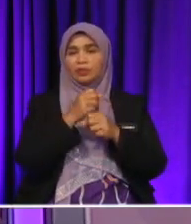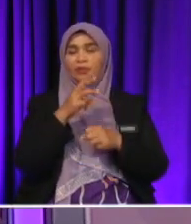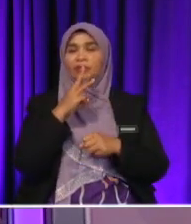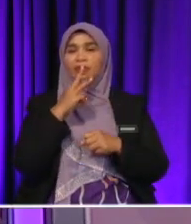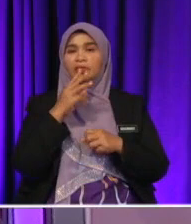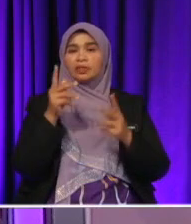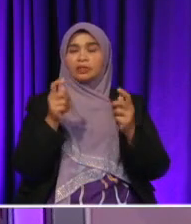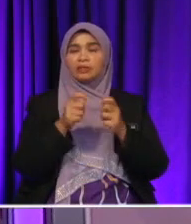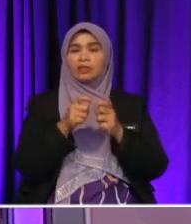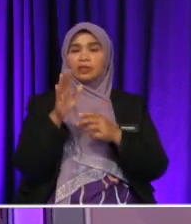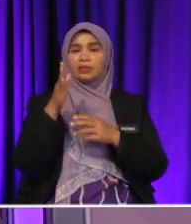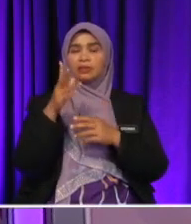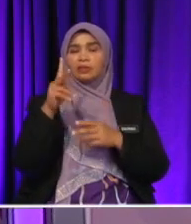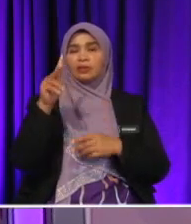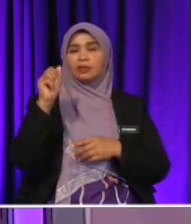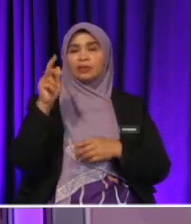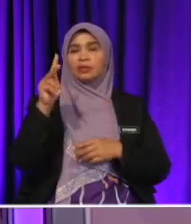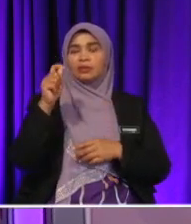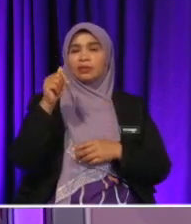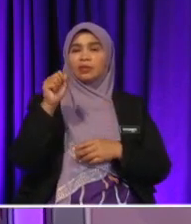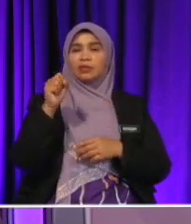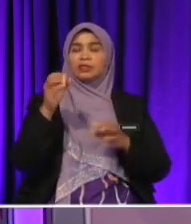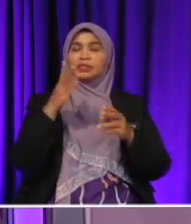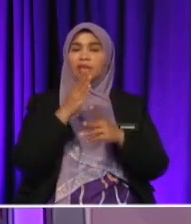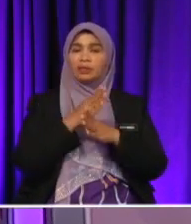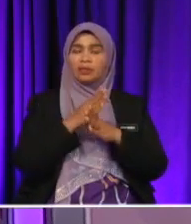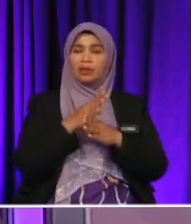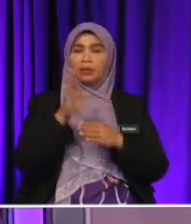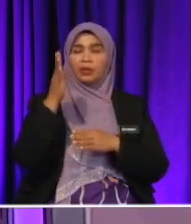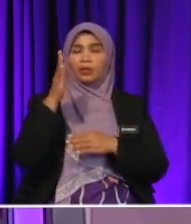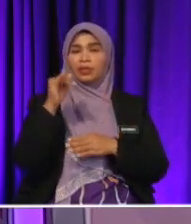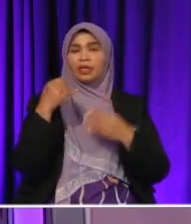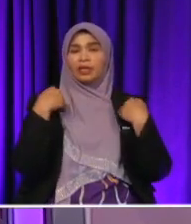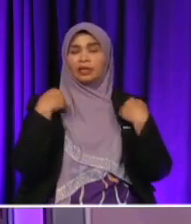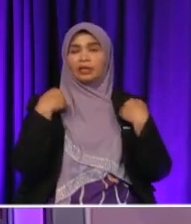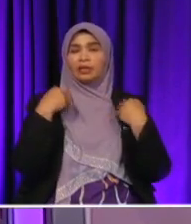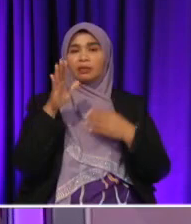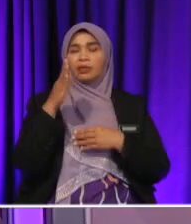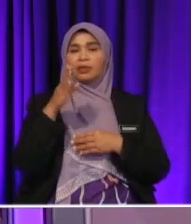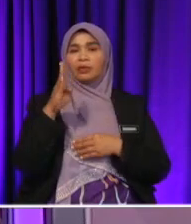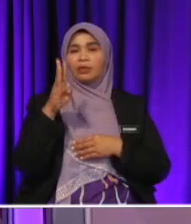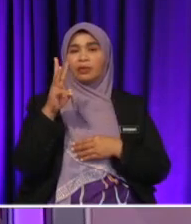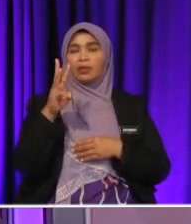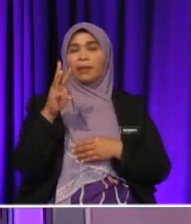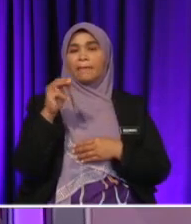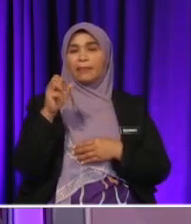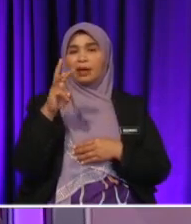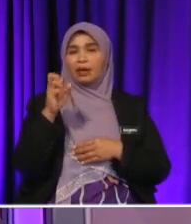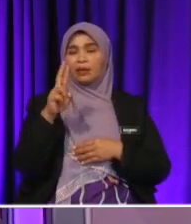pokok Jadi sebenarnya Duri yang ada pada pokok bunga mawar adalah lebih untuk perlindungan